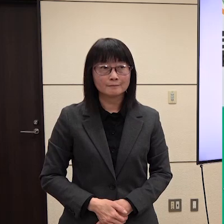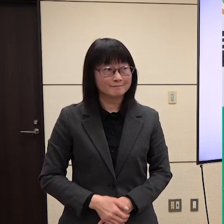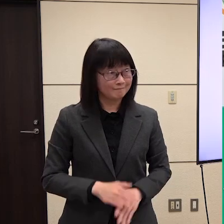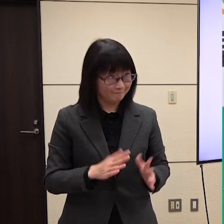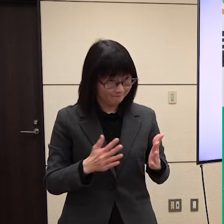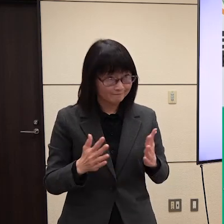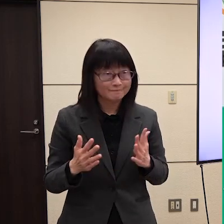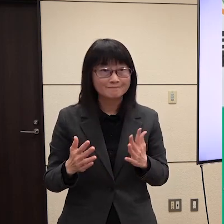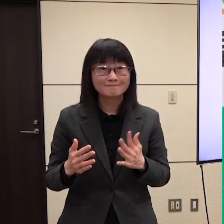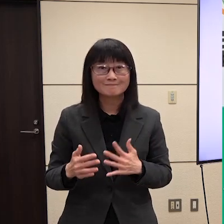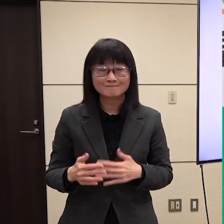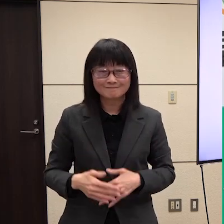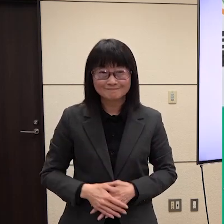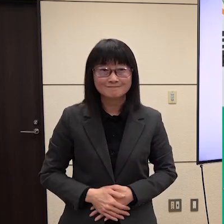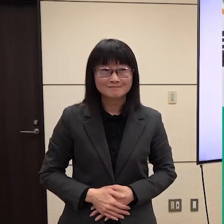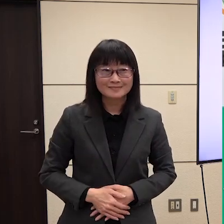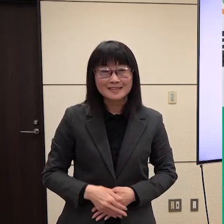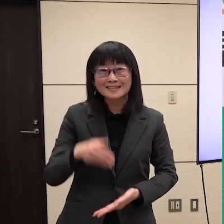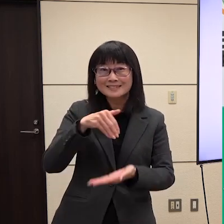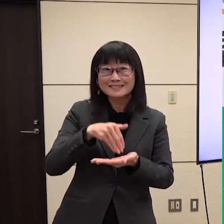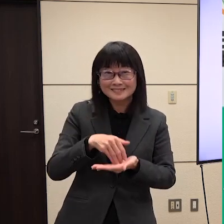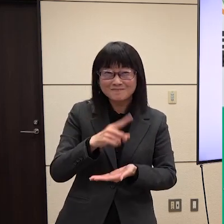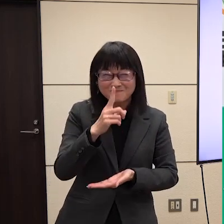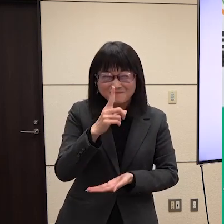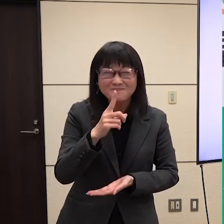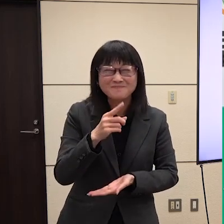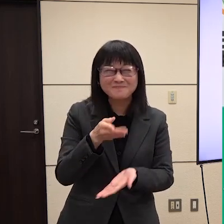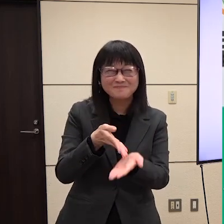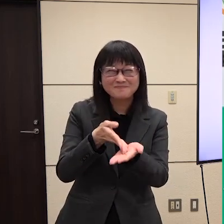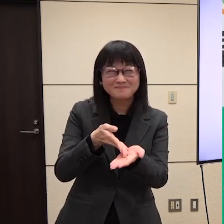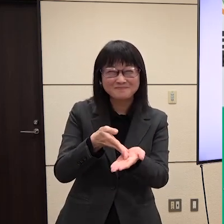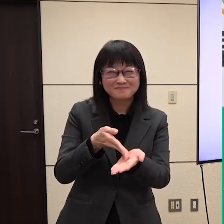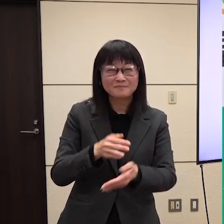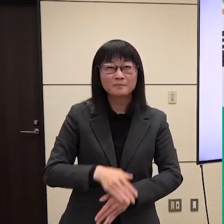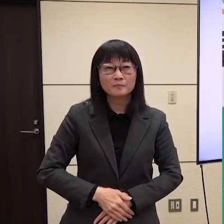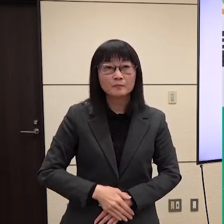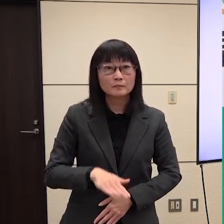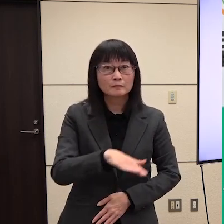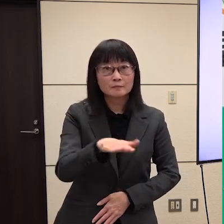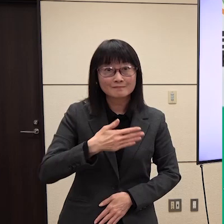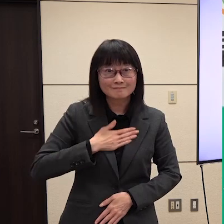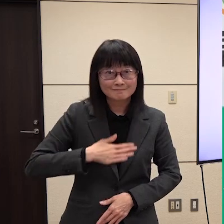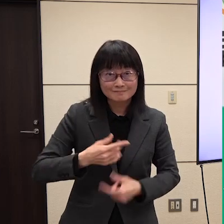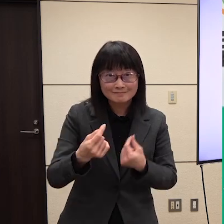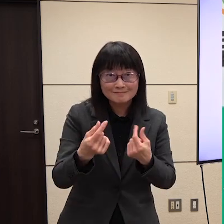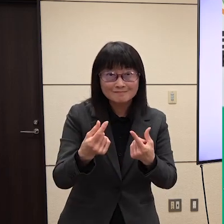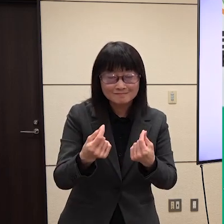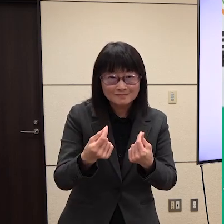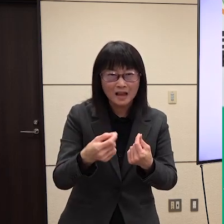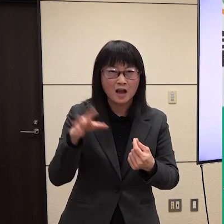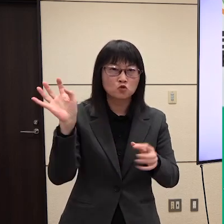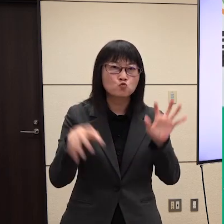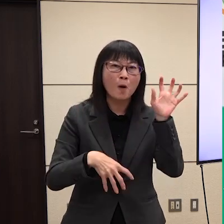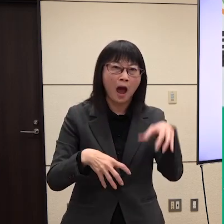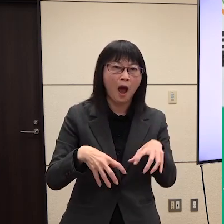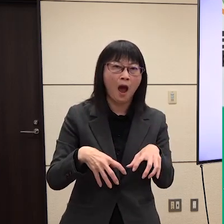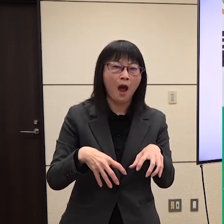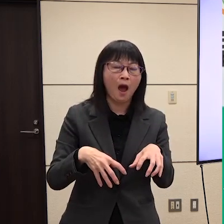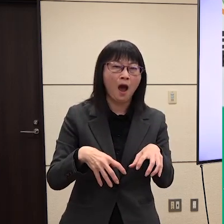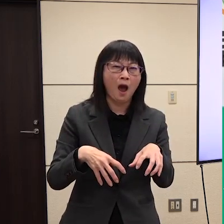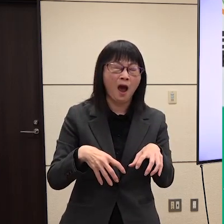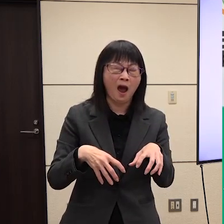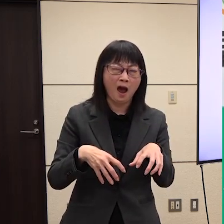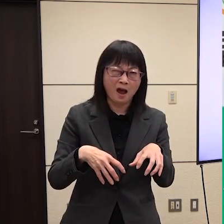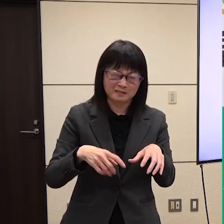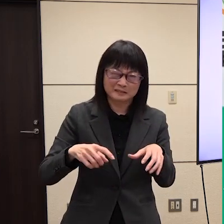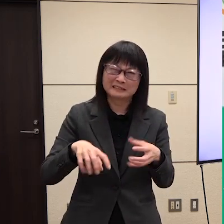ないでしょうか。はい、じゃあ最後にちょっと私から一言。皆さんご承知の通り、熊の出没がですね、